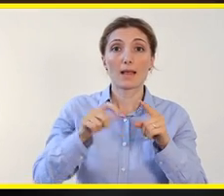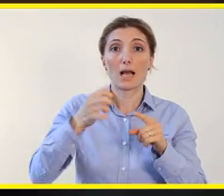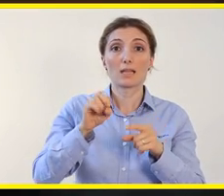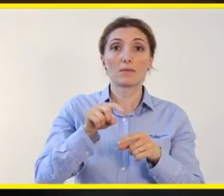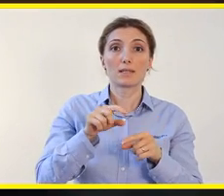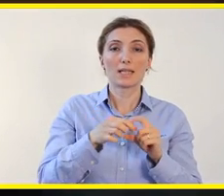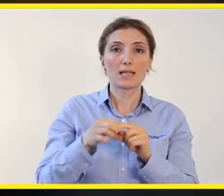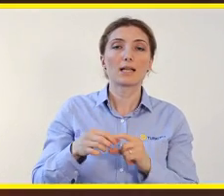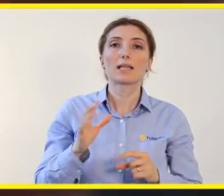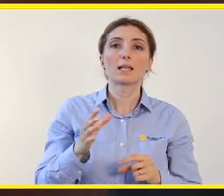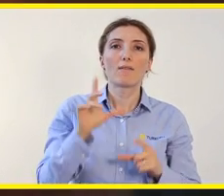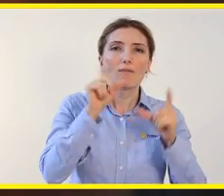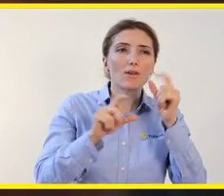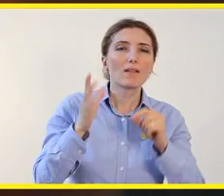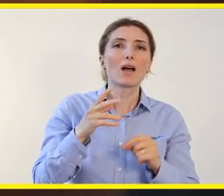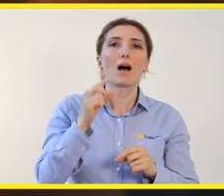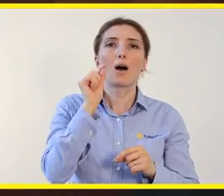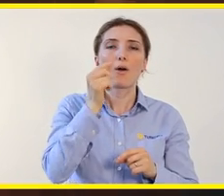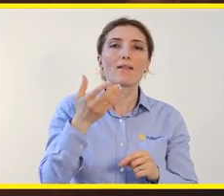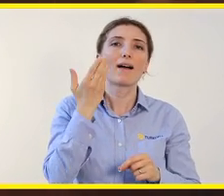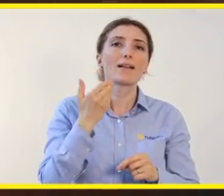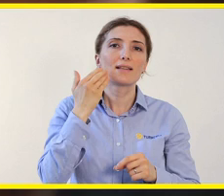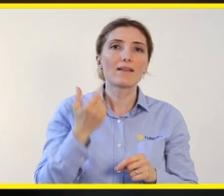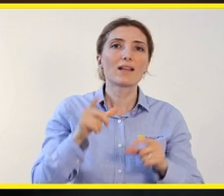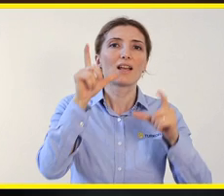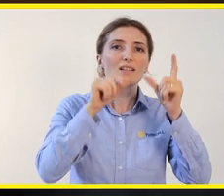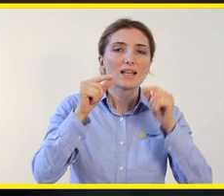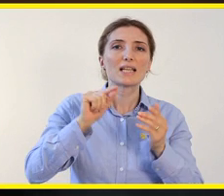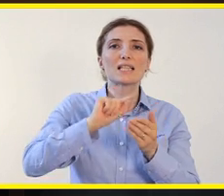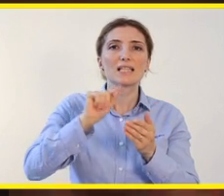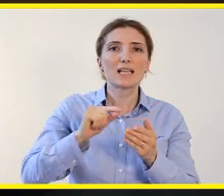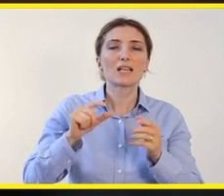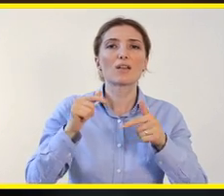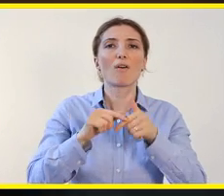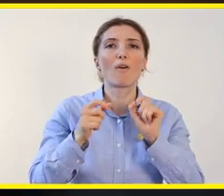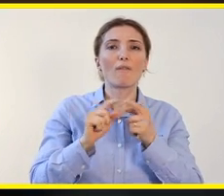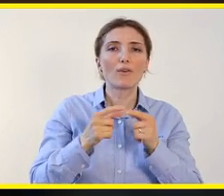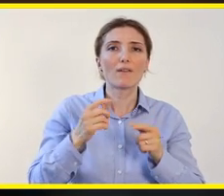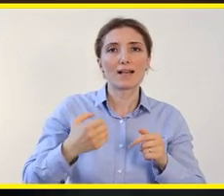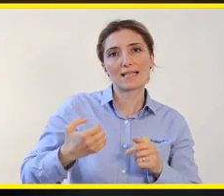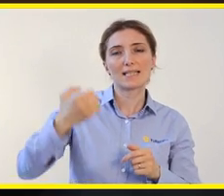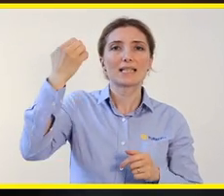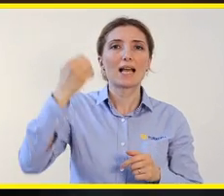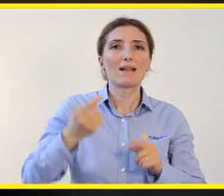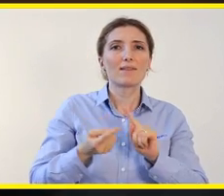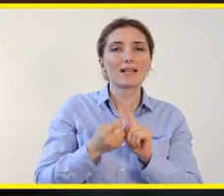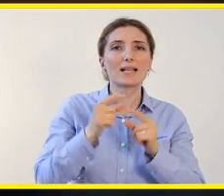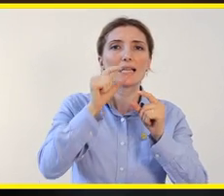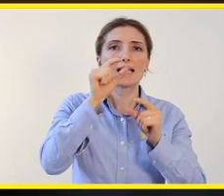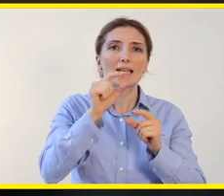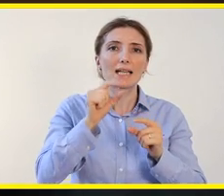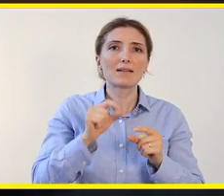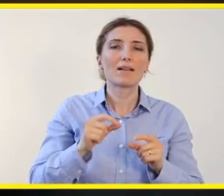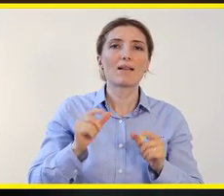T60 ile fotoğraf çekmek artık çok daha zevkli ve kolay. Çek, çiz, foto, selfie kelimeleriyle aktifleşen